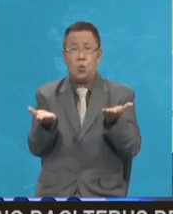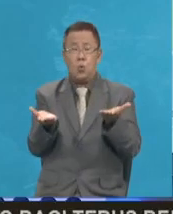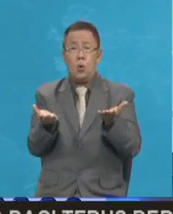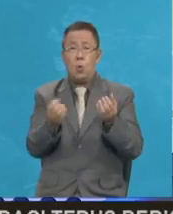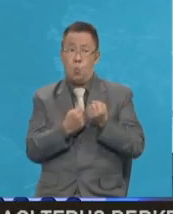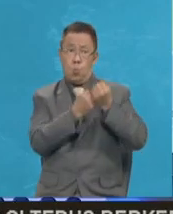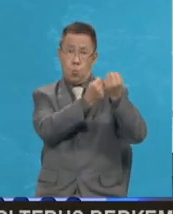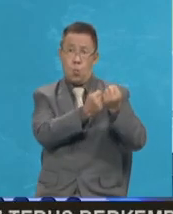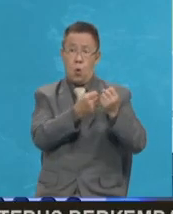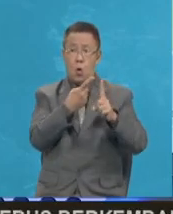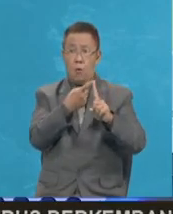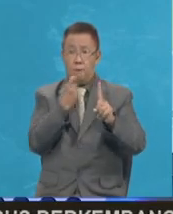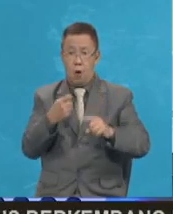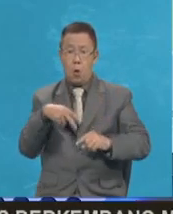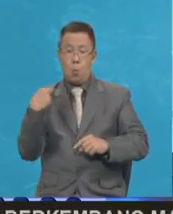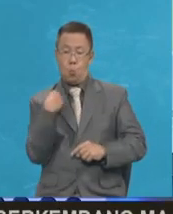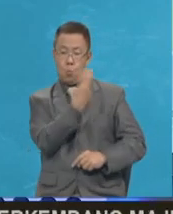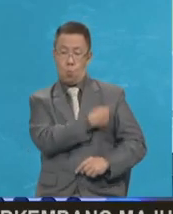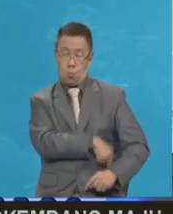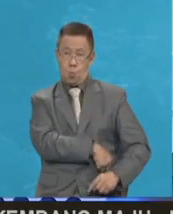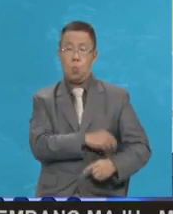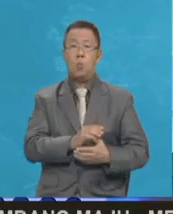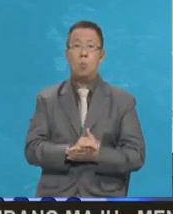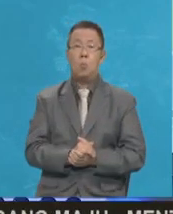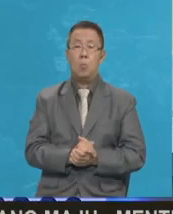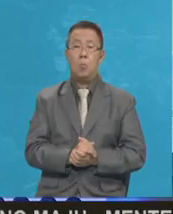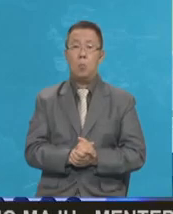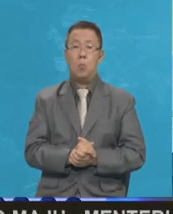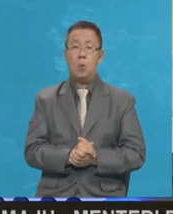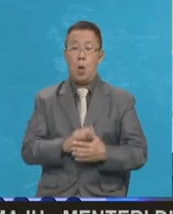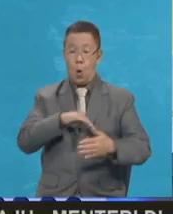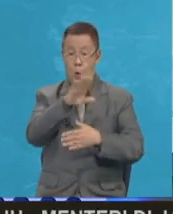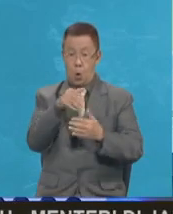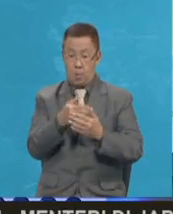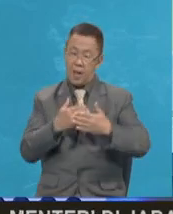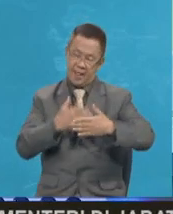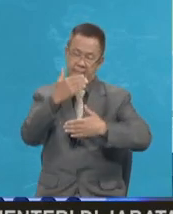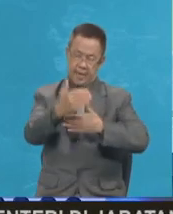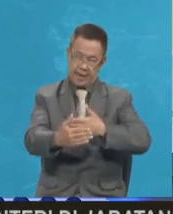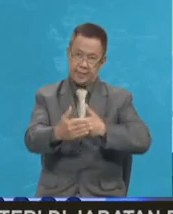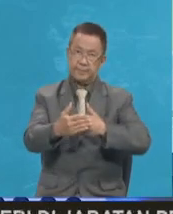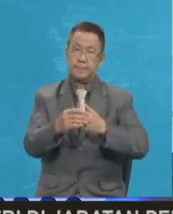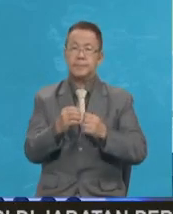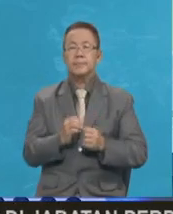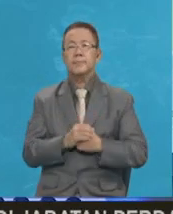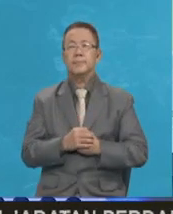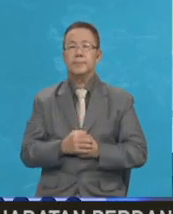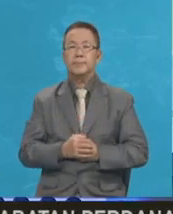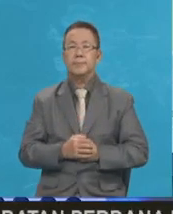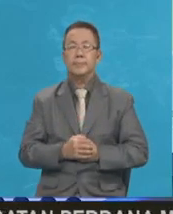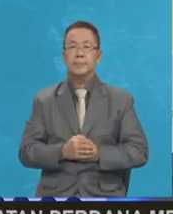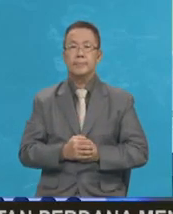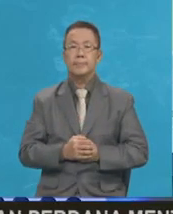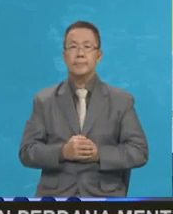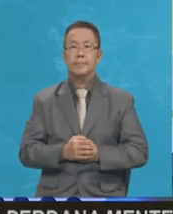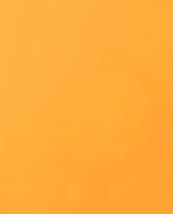disumbangkan oleh kedutaan Republik Rakyat Cina rincian mengenai menyusul selepas petikan titah ini